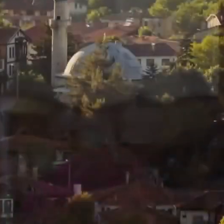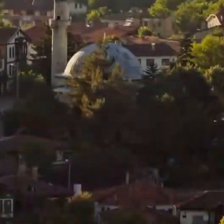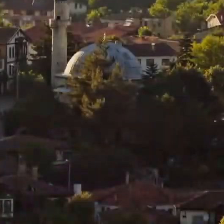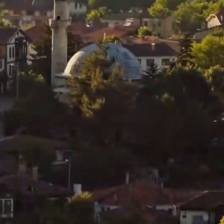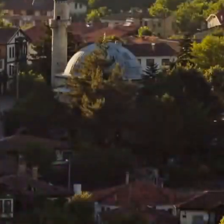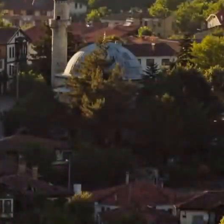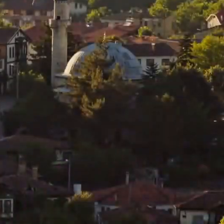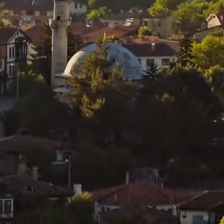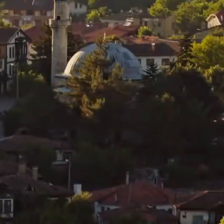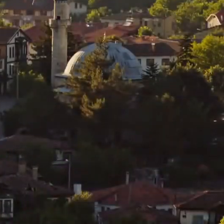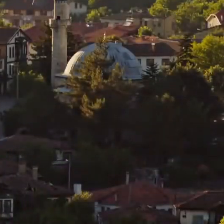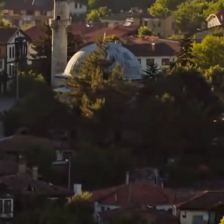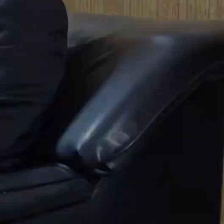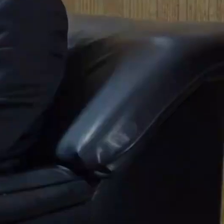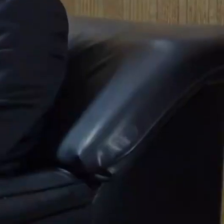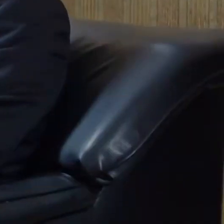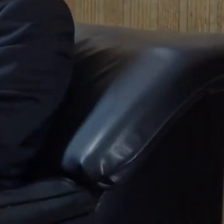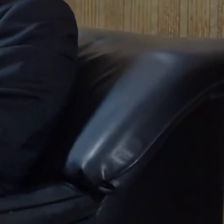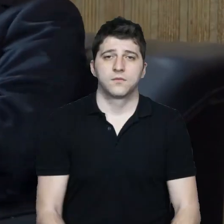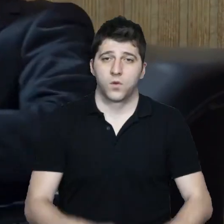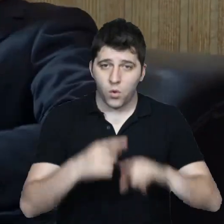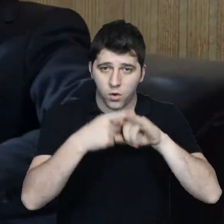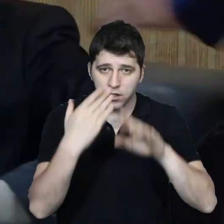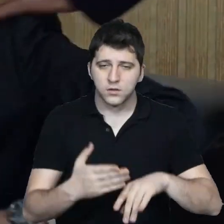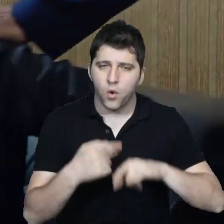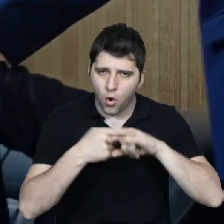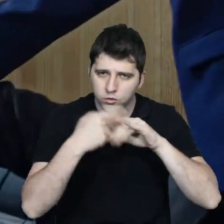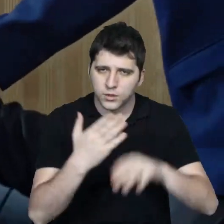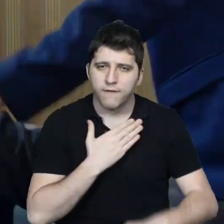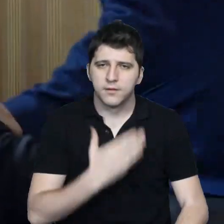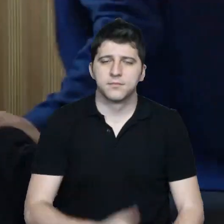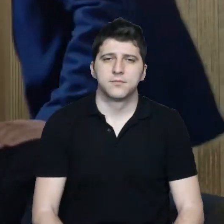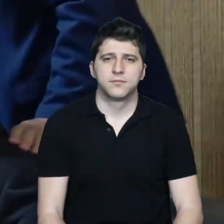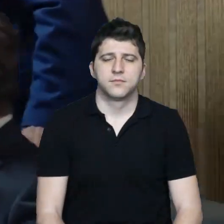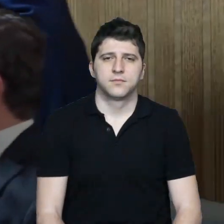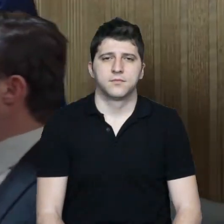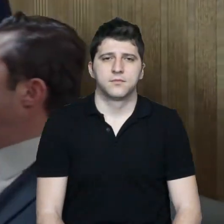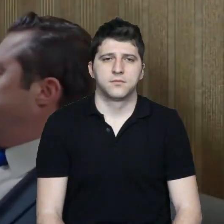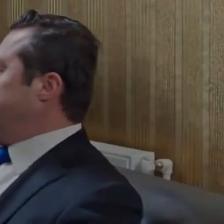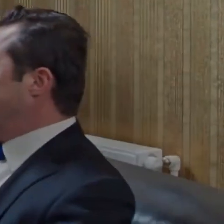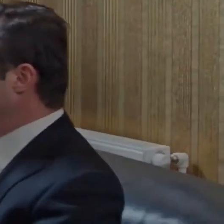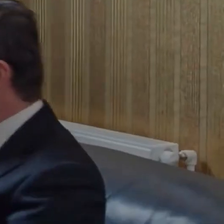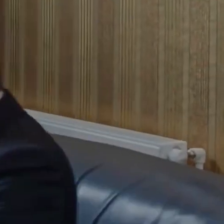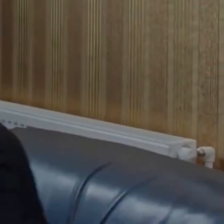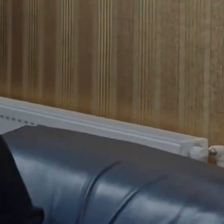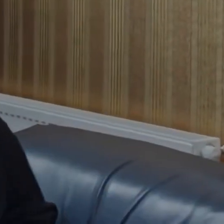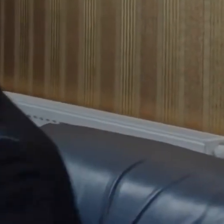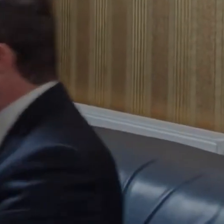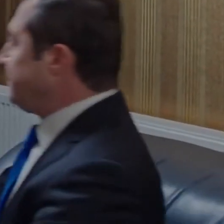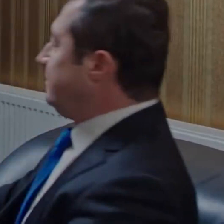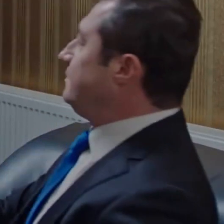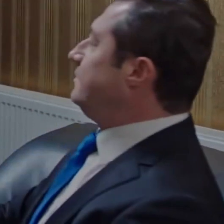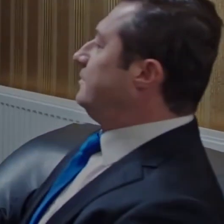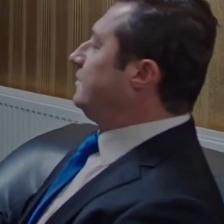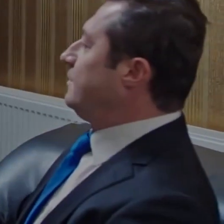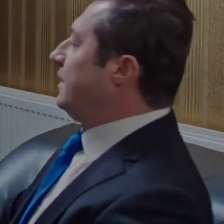Aysu'ya sarıldı. Kuş bakışı taraklı. Hoş geldin. Hoş bulduk efendim. Erol masasına geçti. Takım elbise ceketinin